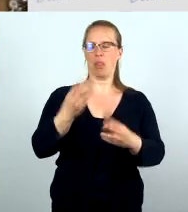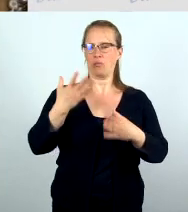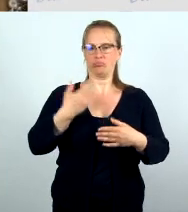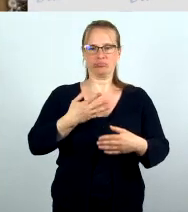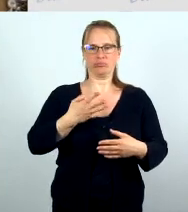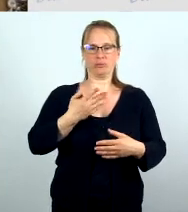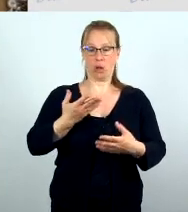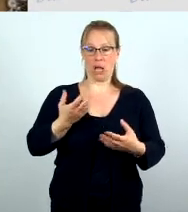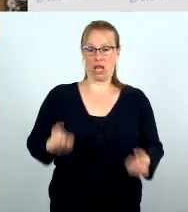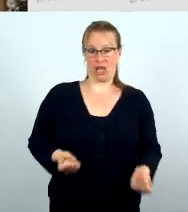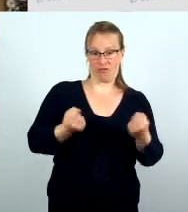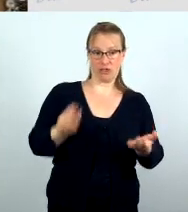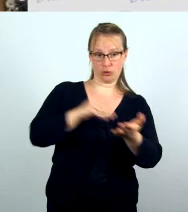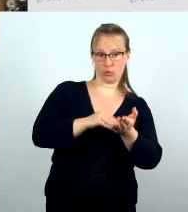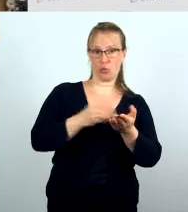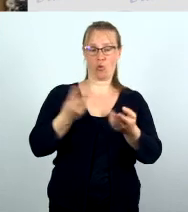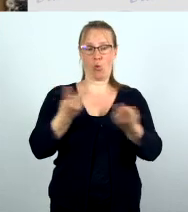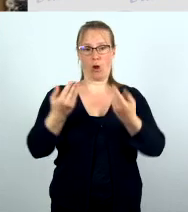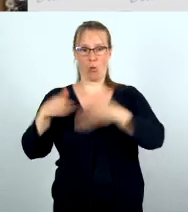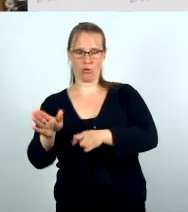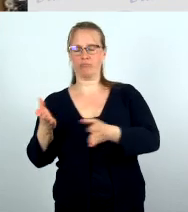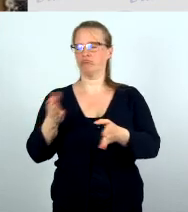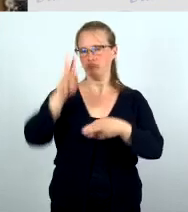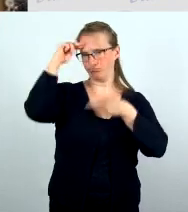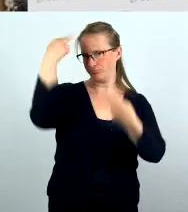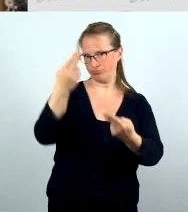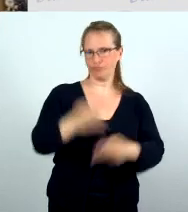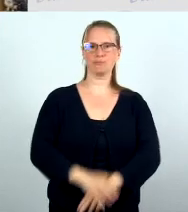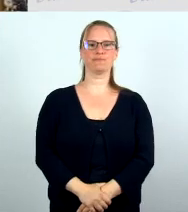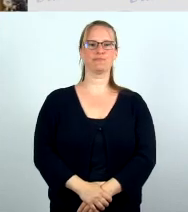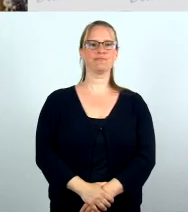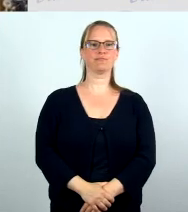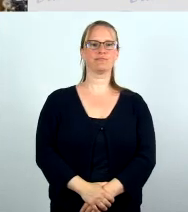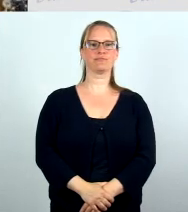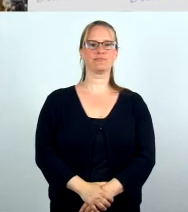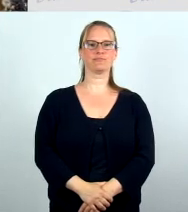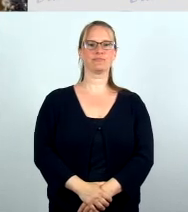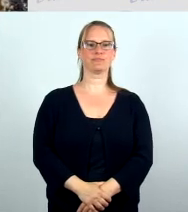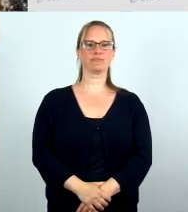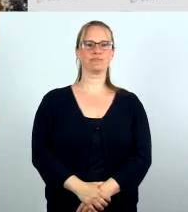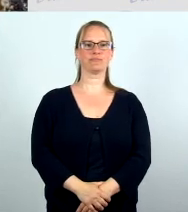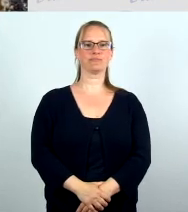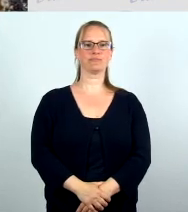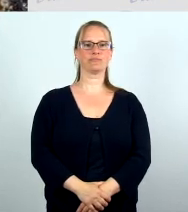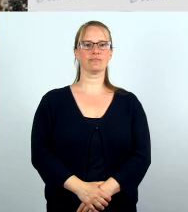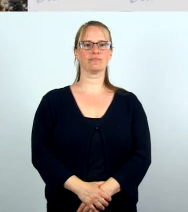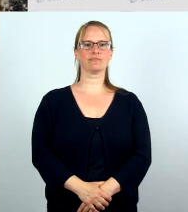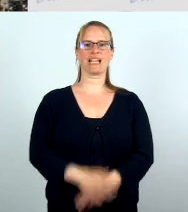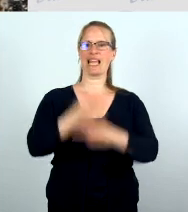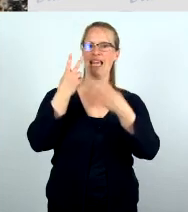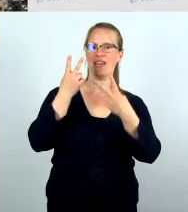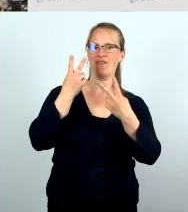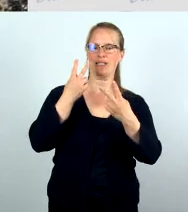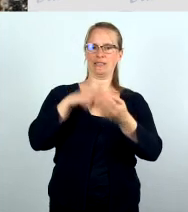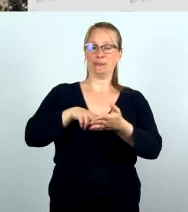eben auch wieder mit den, ähm... ähm, mit den... Was war's? war's schon? Hörte mitgeführt. Genau. Schaut, dass ihr hier